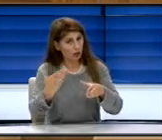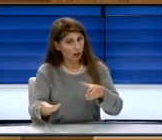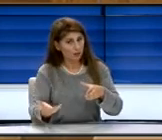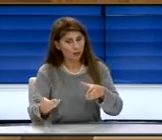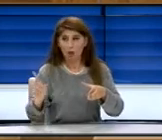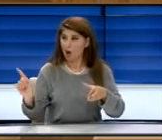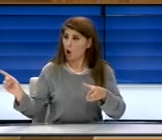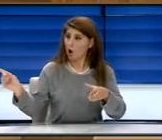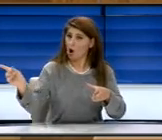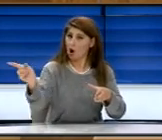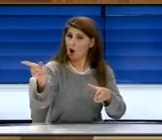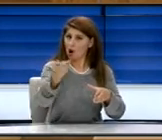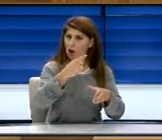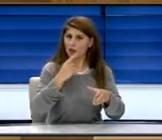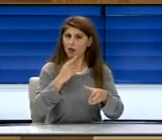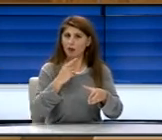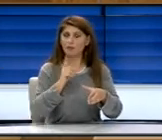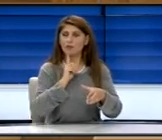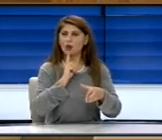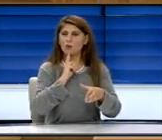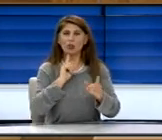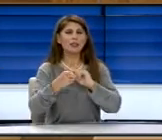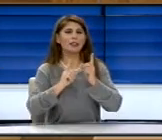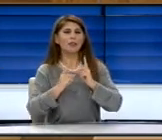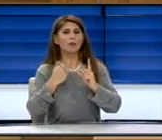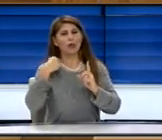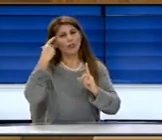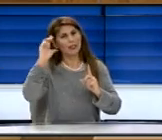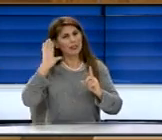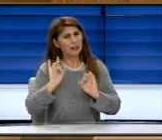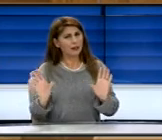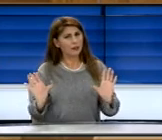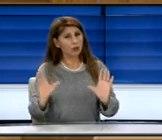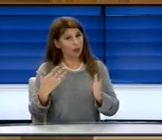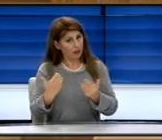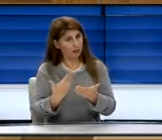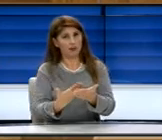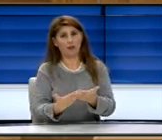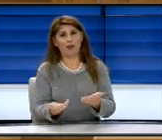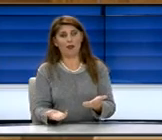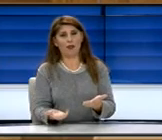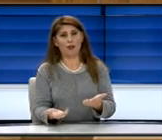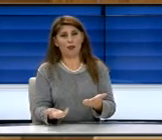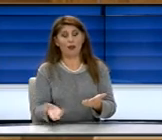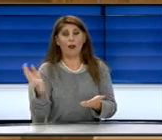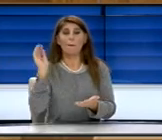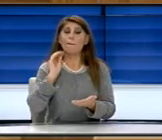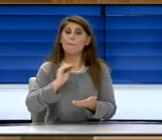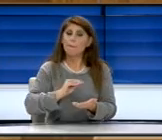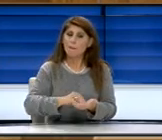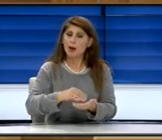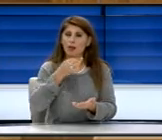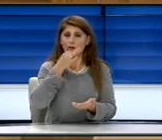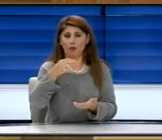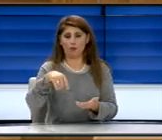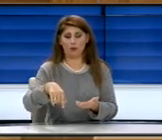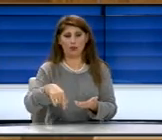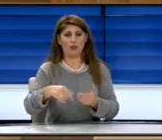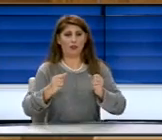αν είστε συνανοημένοι, δεν ξέρετε τίποτα, παρότι έχετε τα στοιχεία. Θα το επαναλάβουμε και από αυτό εδώ το